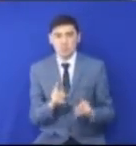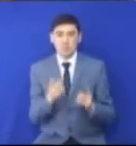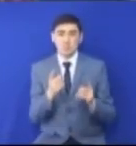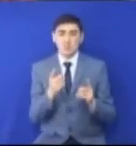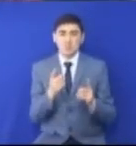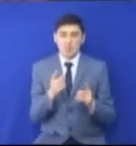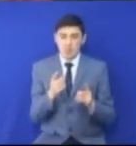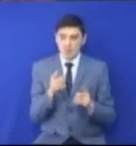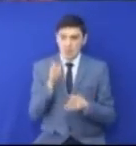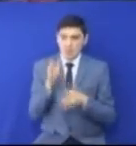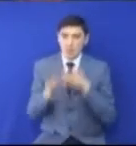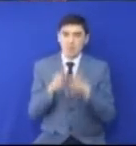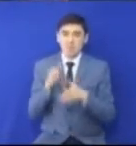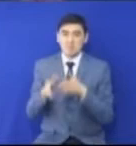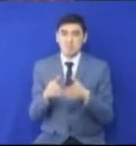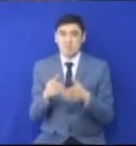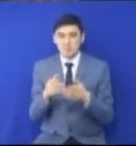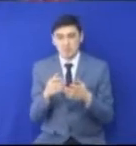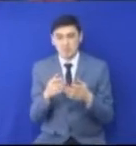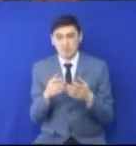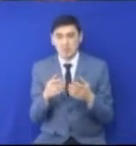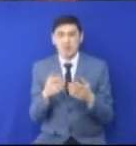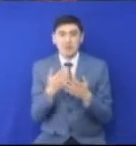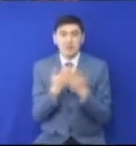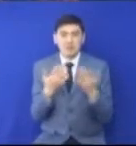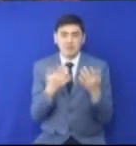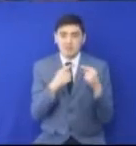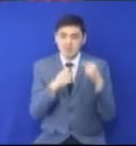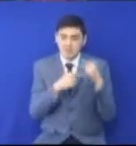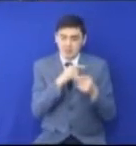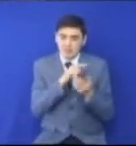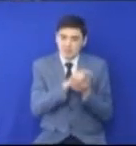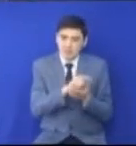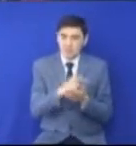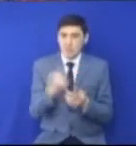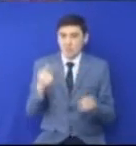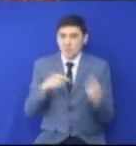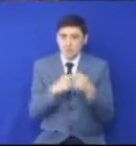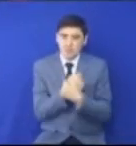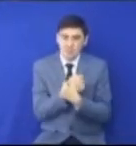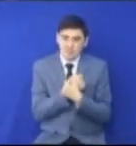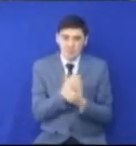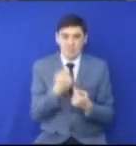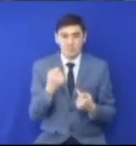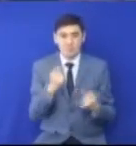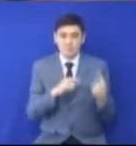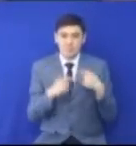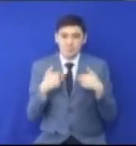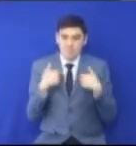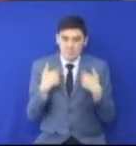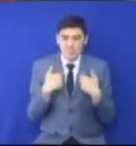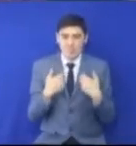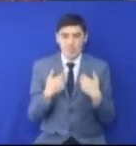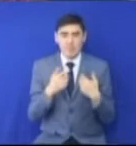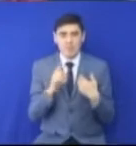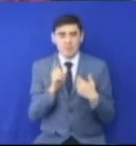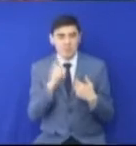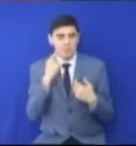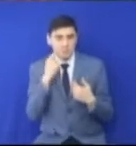шаптырып, солай шүйінші сұрап, бірімен бірі құшақтасып, амандасып, былтырдан бері көрмеген